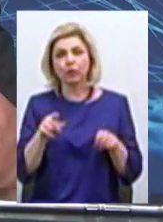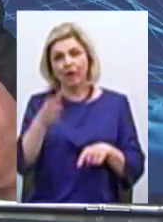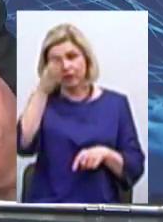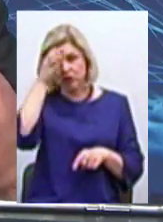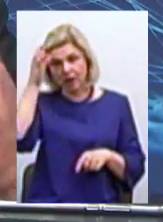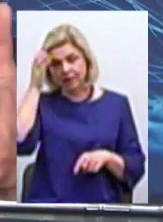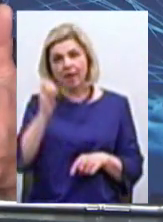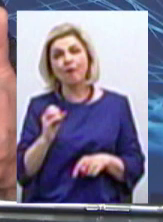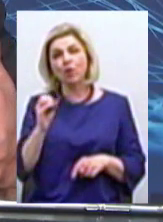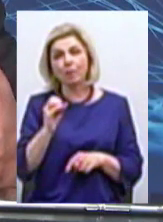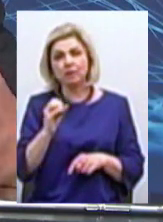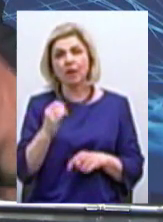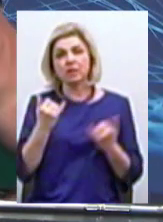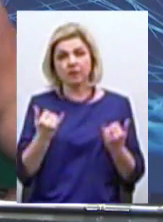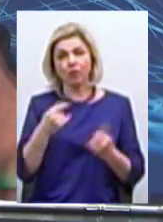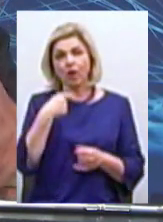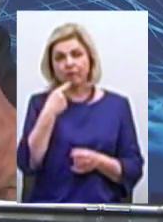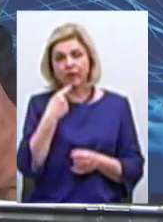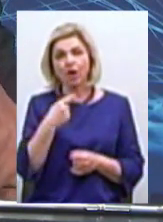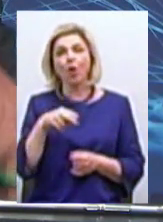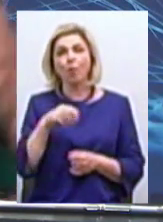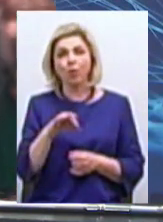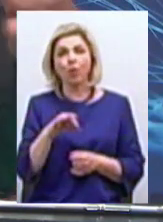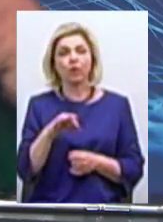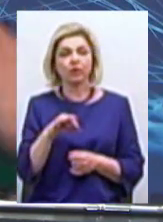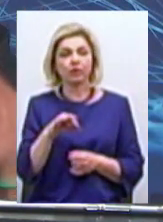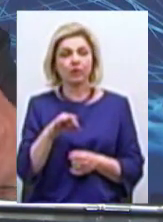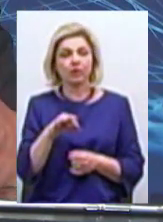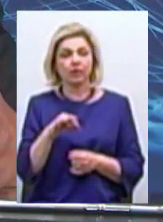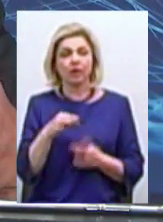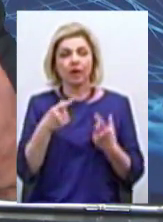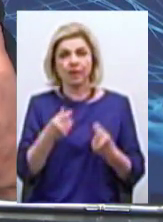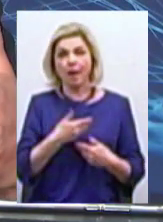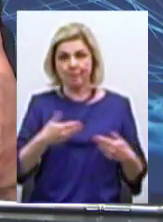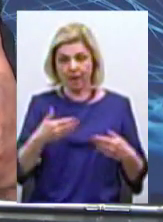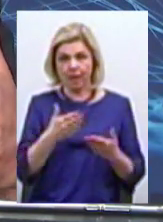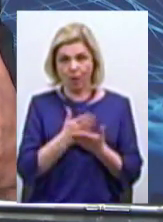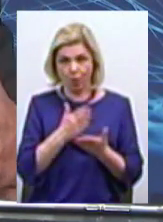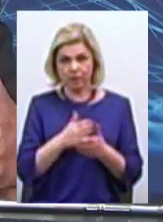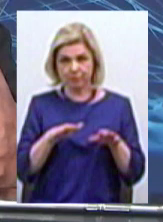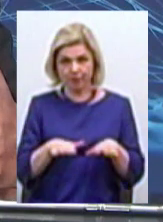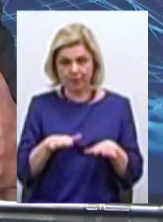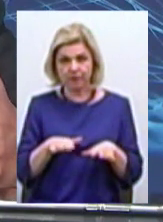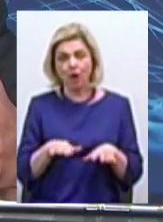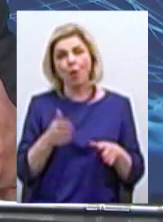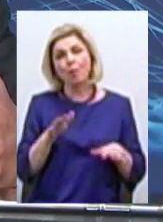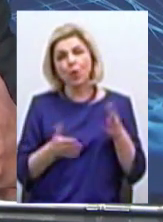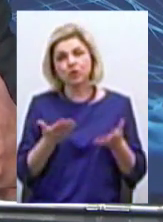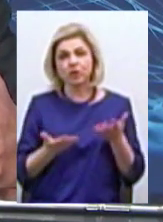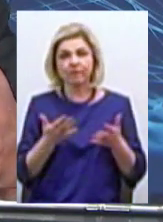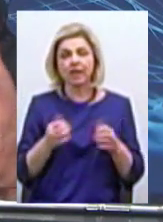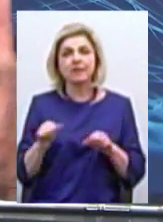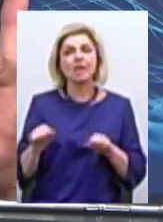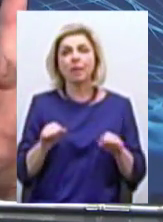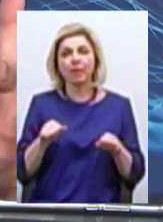вони сьогодні кажуть, що по лінії розлому Вранча, на якій фактично ми знаходимось, можливі